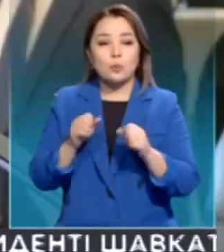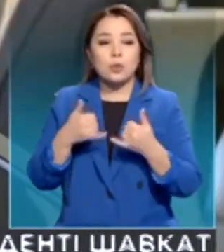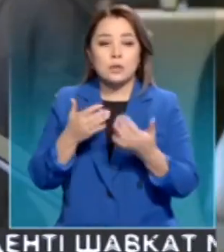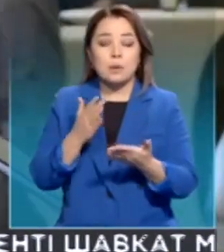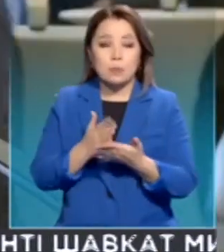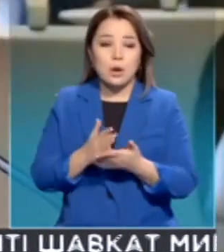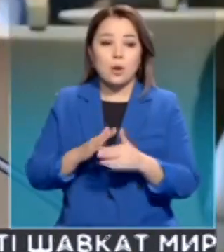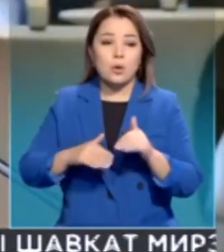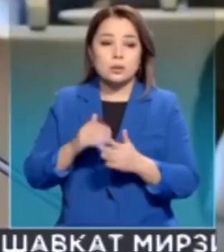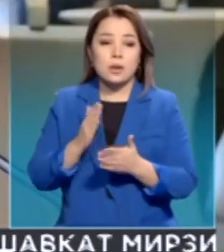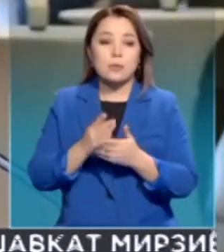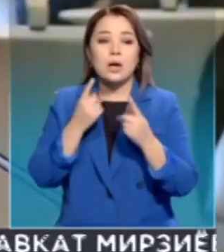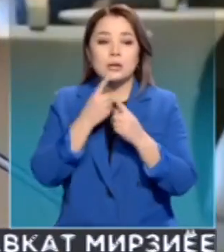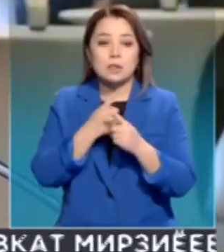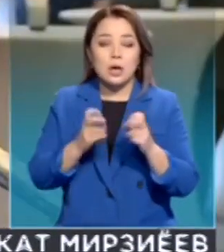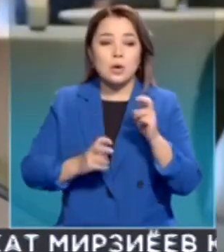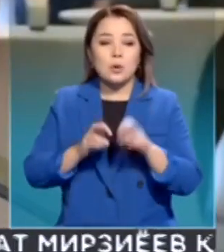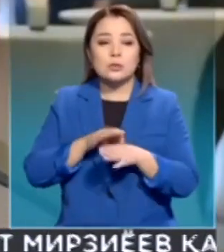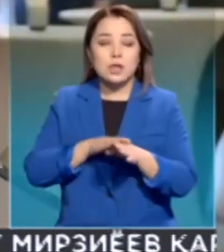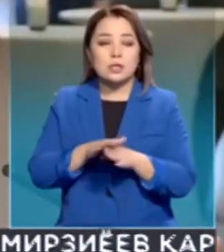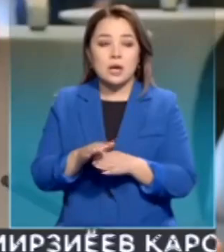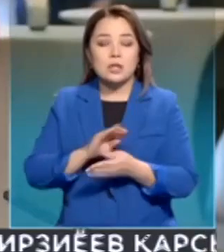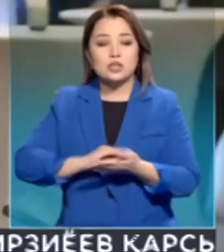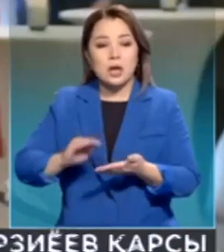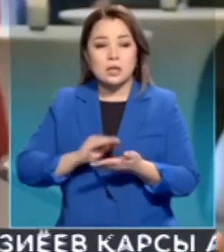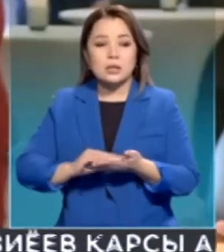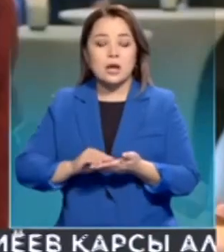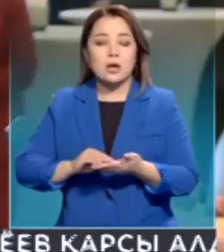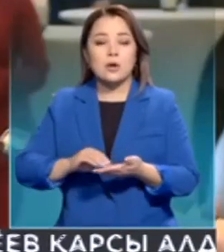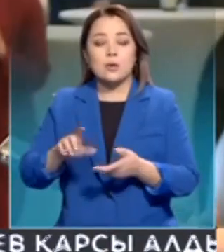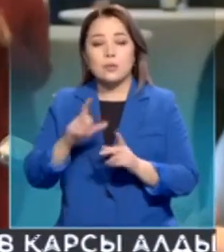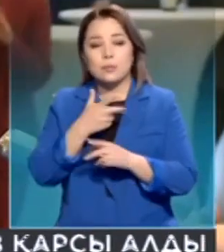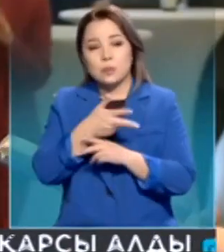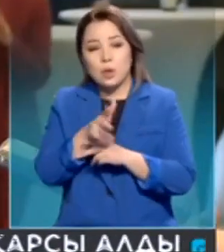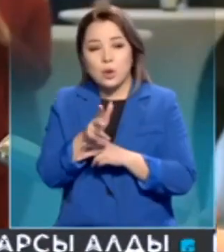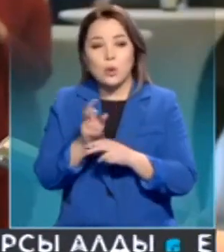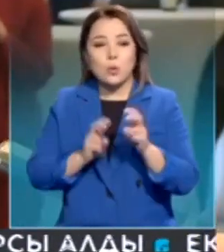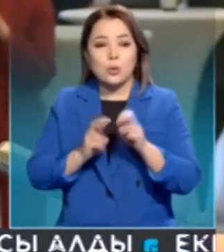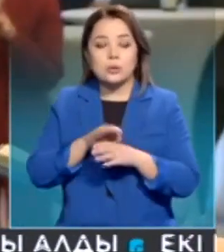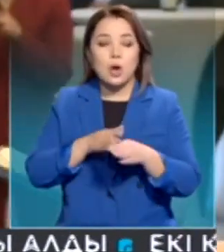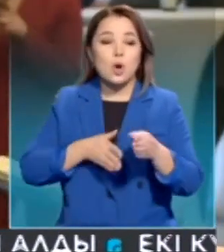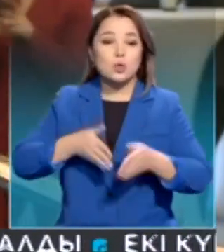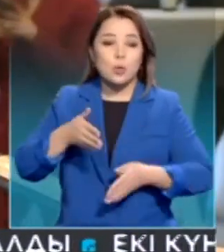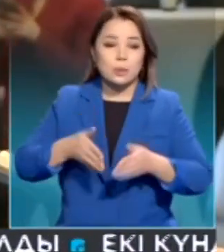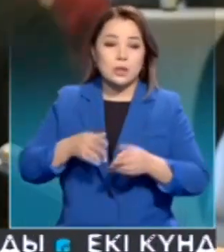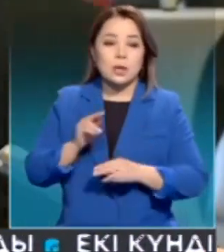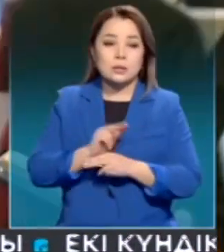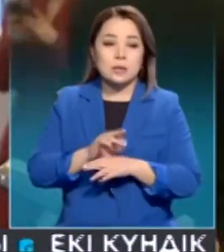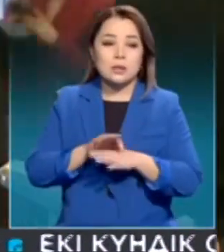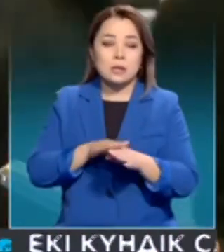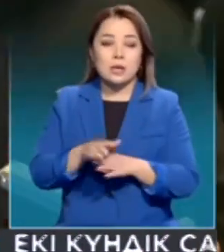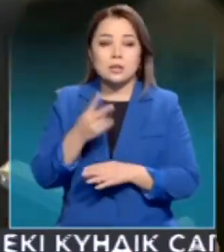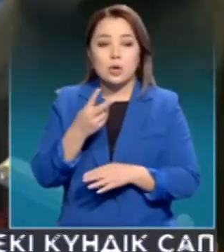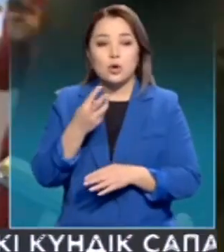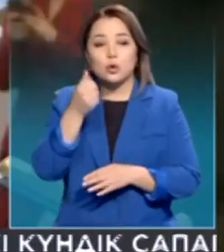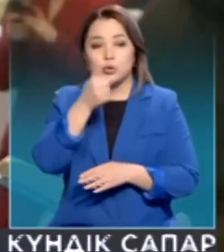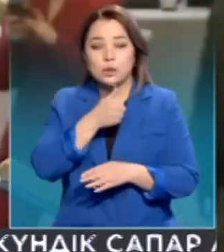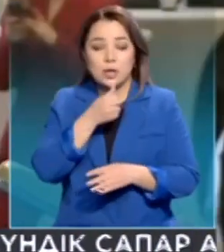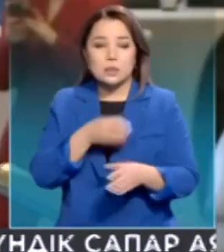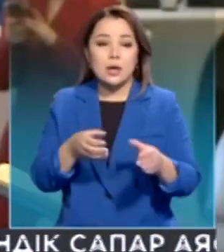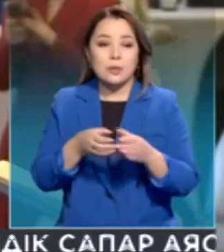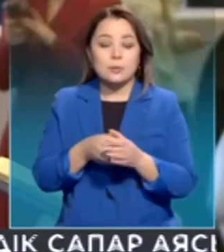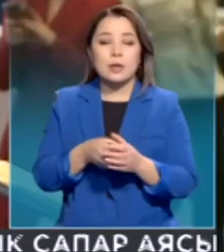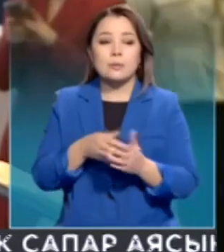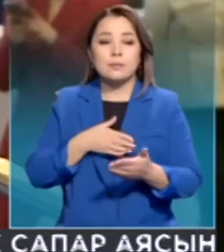Мысалы, қолда бар ақпаратты өңдеп шағын текст жазу немесе түсірілген видеоны өңдеу роботтың қолынан келеді. Алдағы 2 жылда бұл медиа